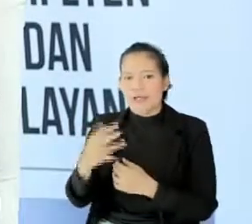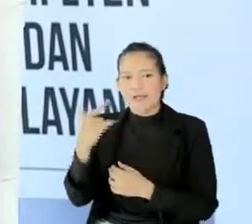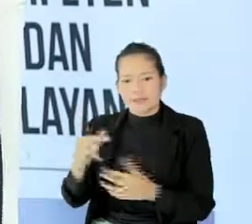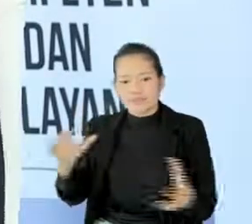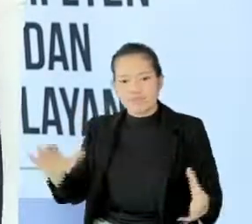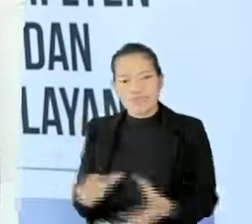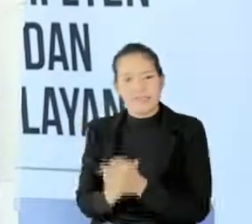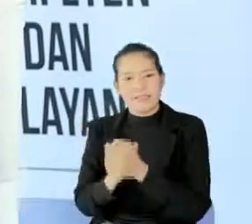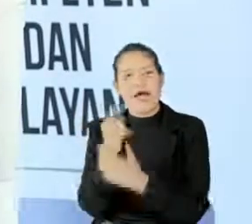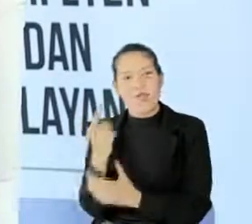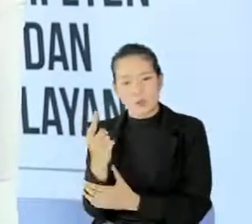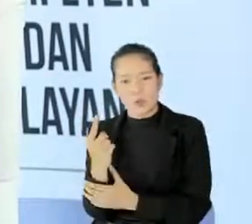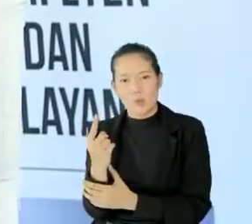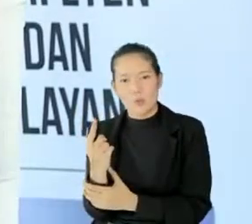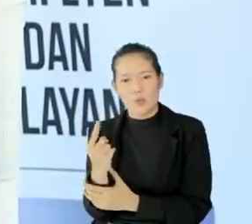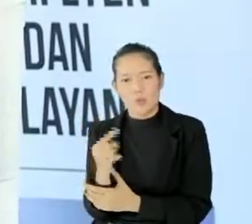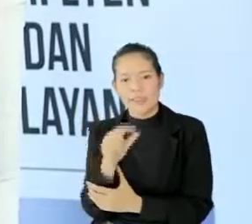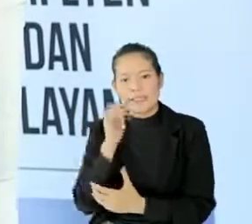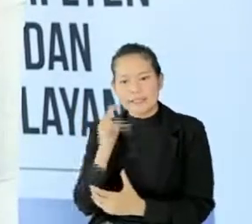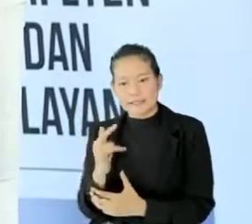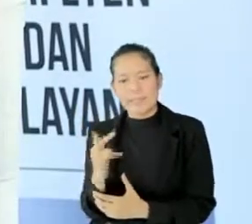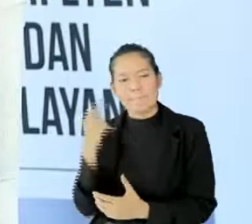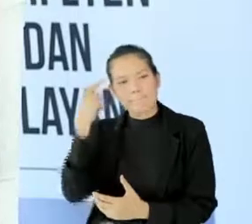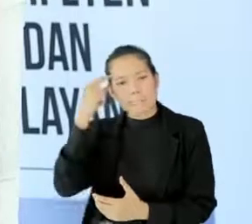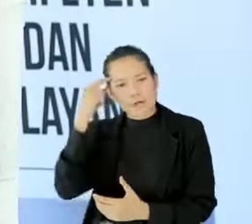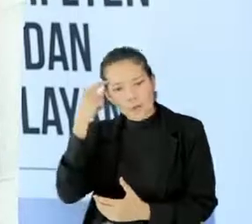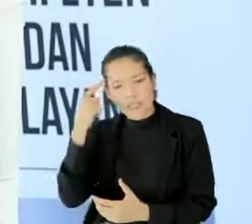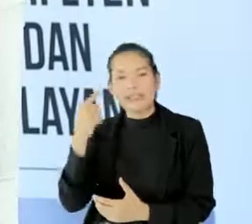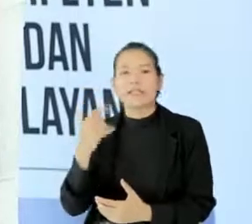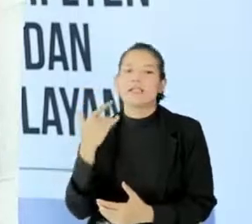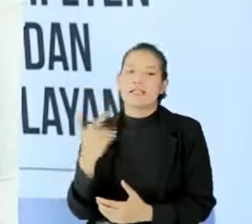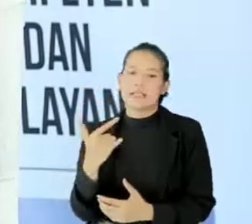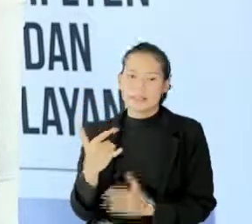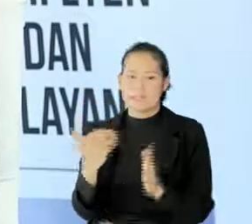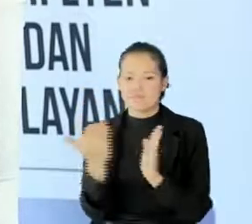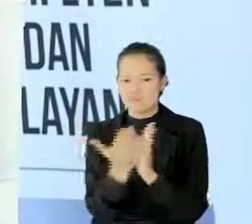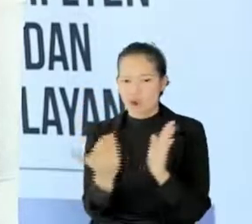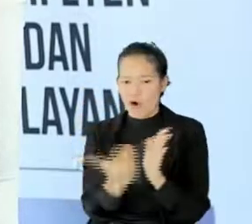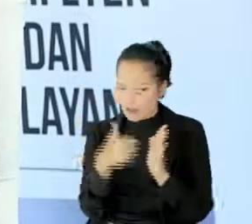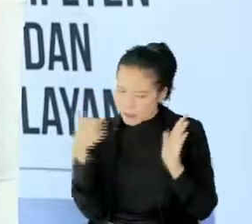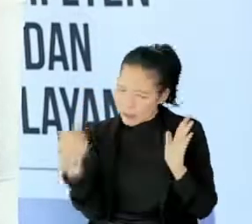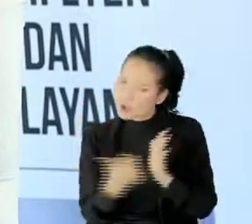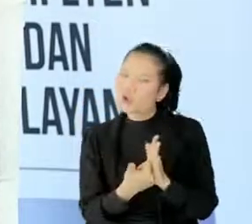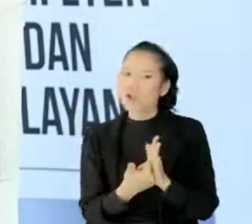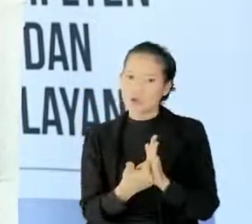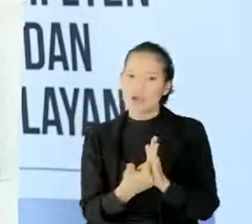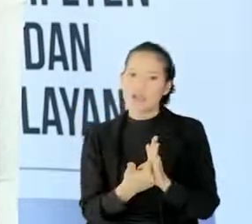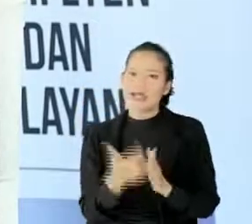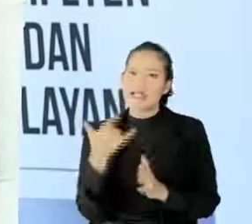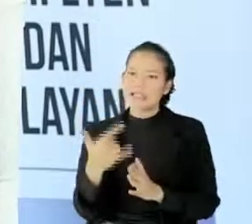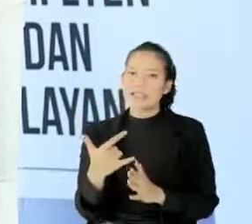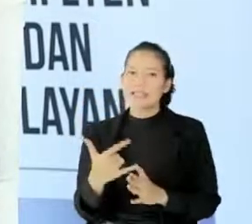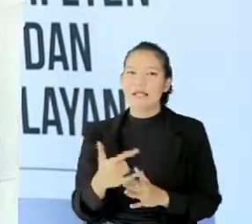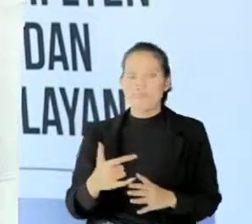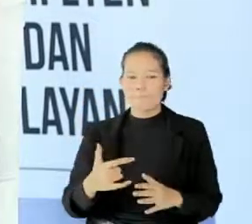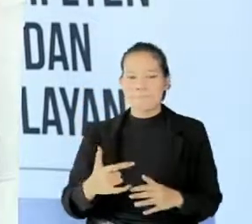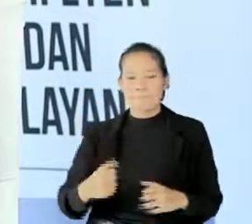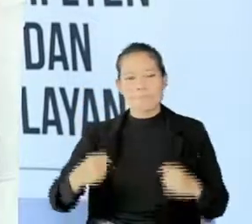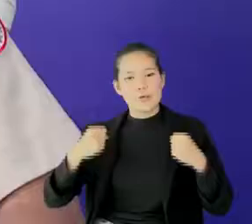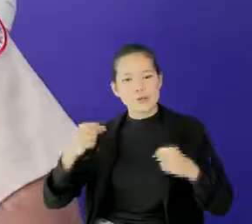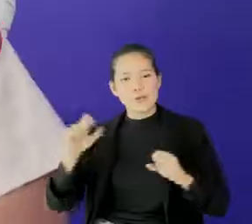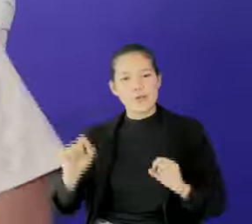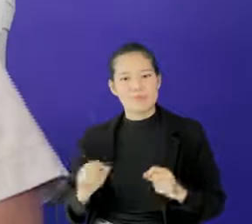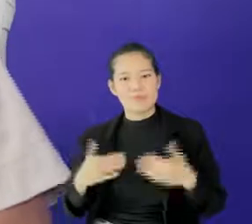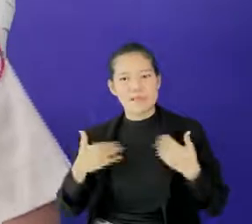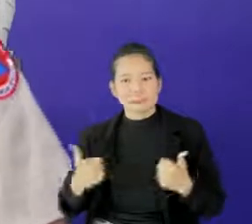pandemi dengan berbagai kepedulian, tetap semangat mentaati protokol kesehatan, dan juga disiplin bergaya hidup sehat, Pak